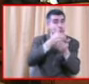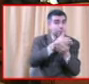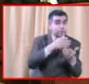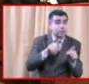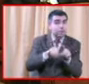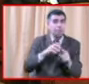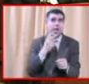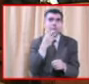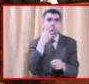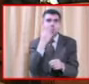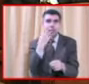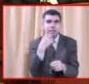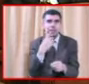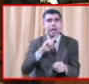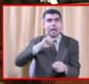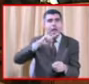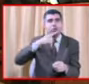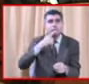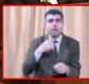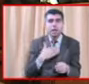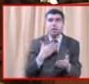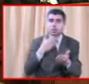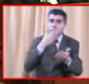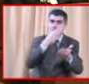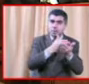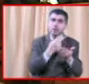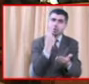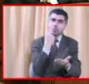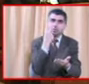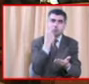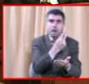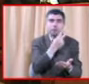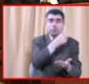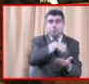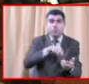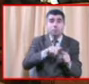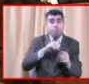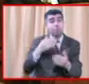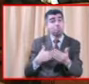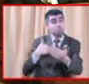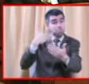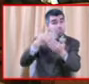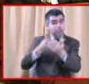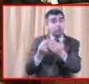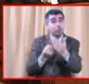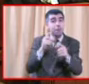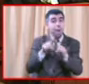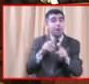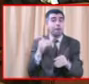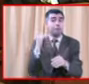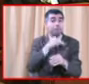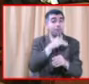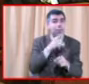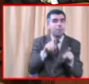الريش والراشيدية لما كانت هاد الظاهرة هذه. يعني المطلوب مستقبلا هو برنامج استعجالي باش تصلح الديور